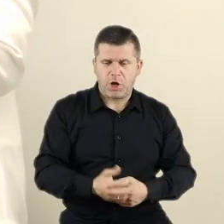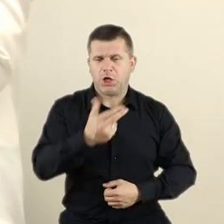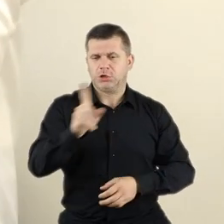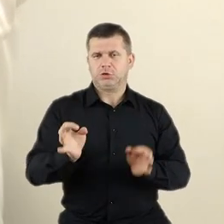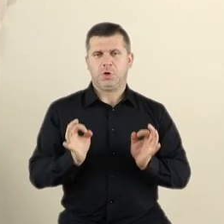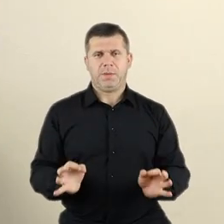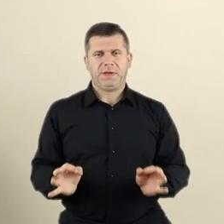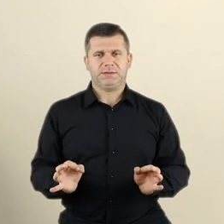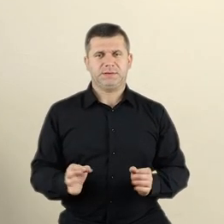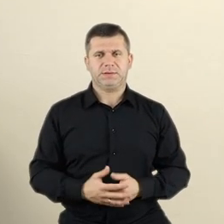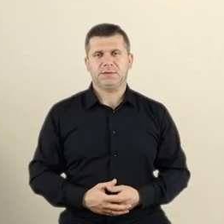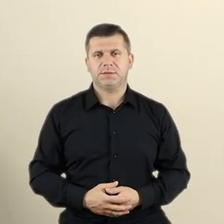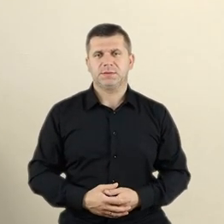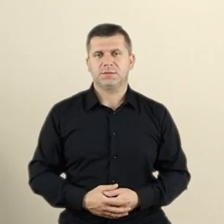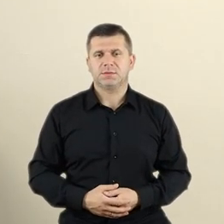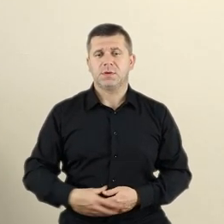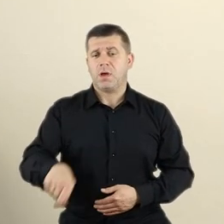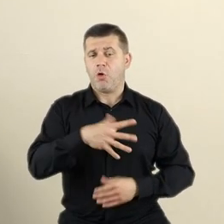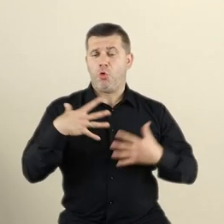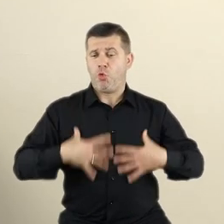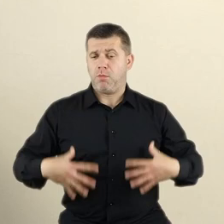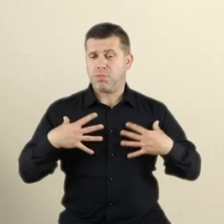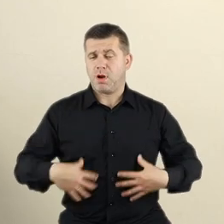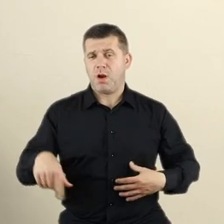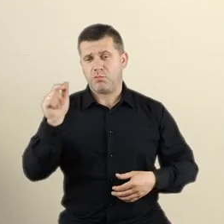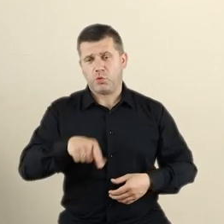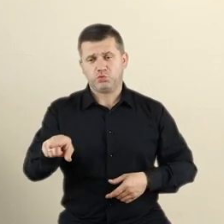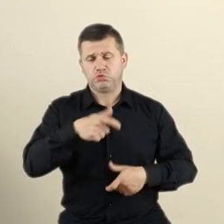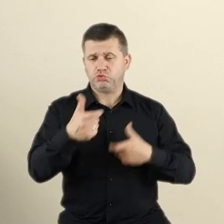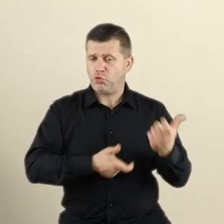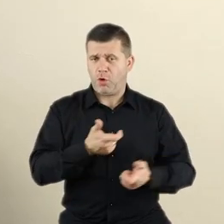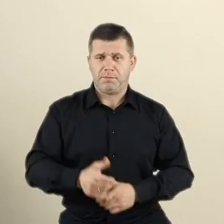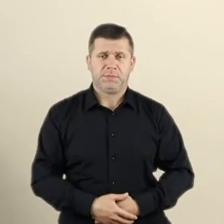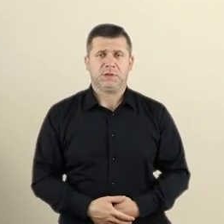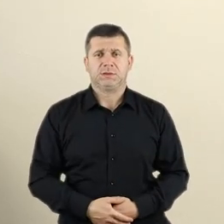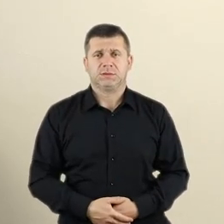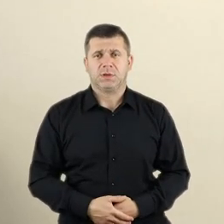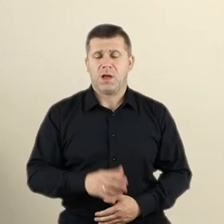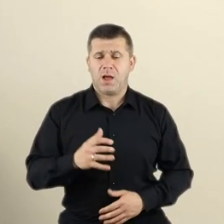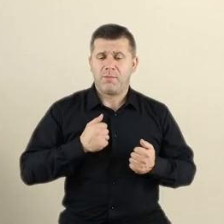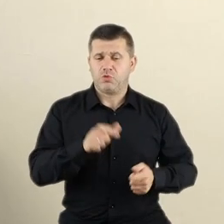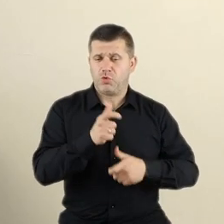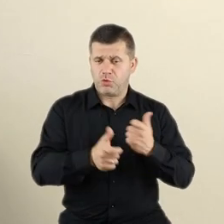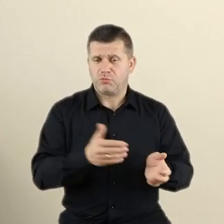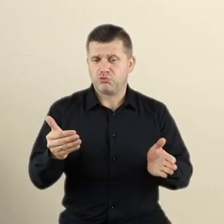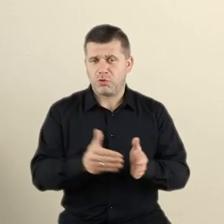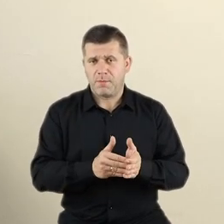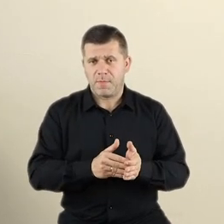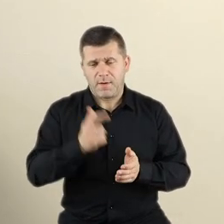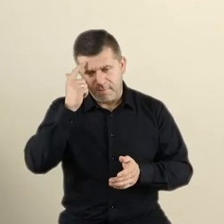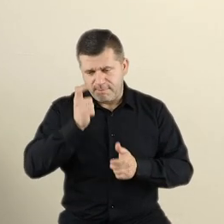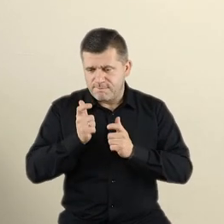ale żeby się ubrać one musiały to zrobić żeby zrobić to trzeba było tak wyhodować